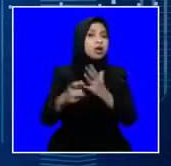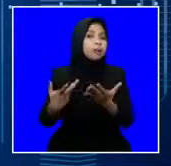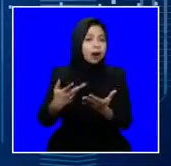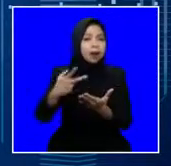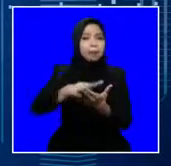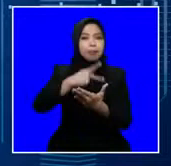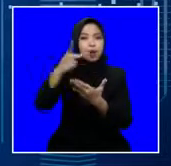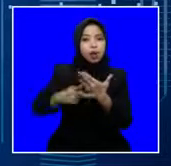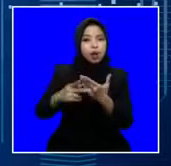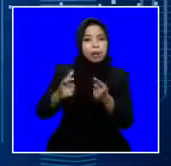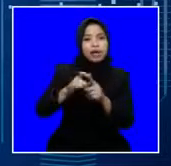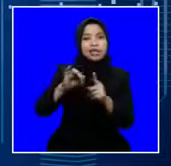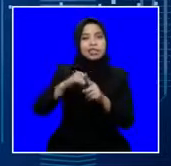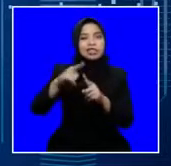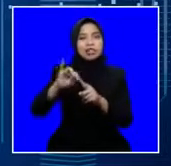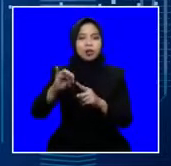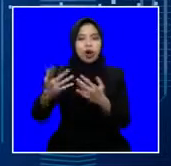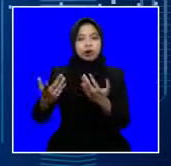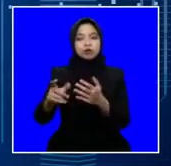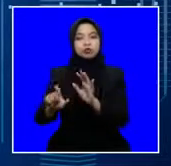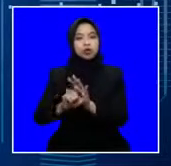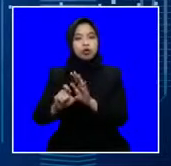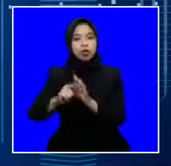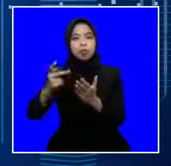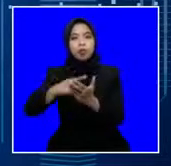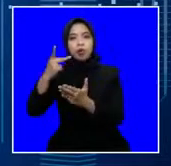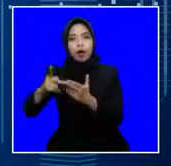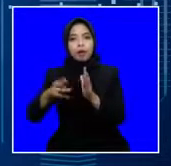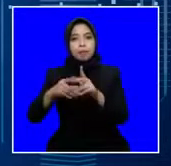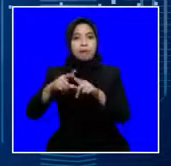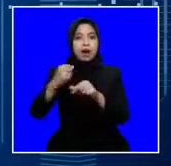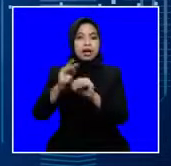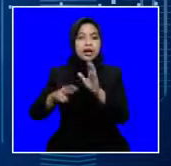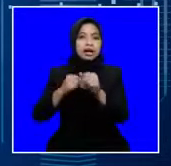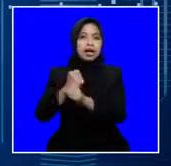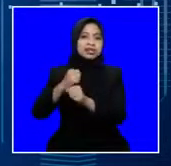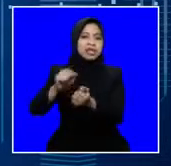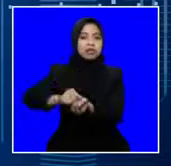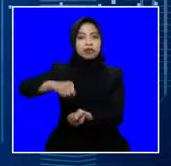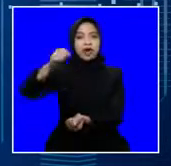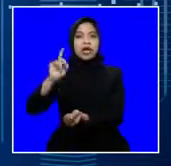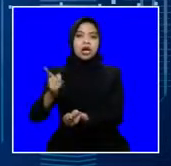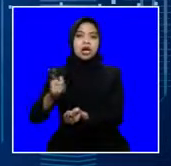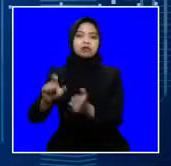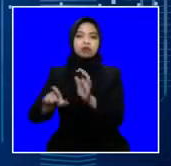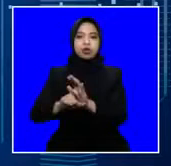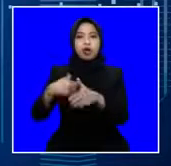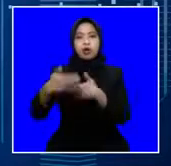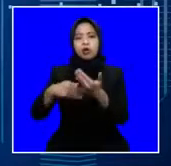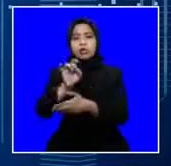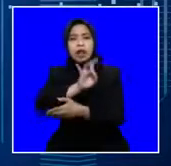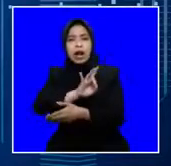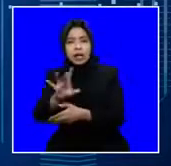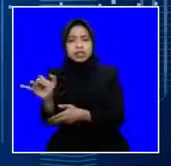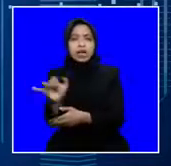program-program non-degree, misalnya project-based magang bersertifikat, hal-hal di dalam industri yang